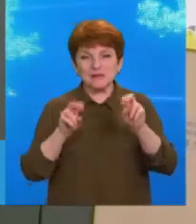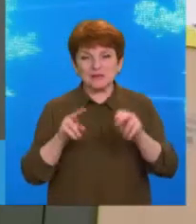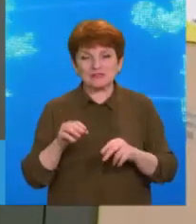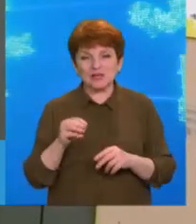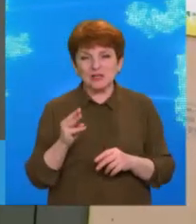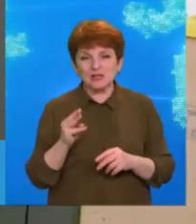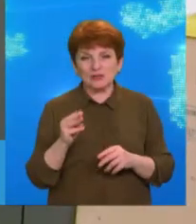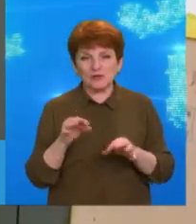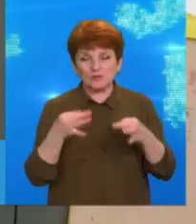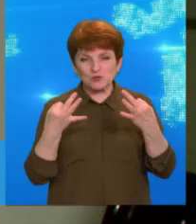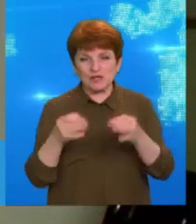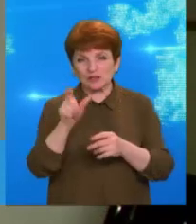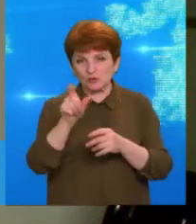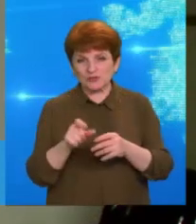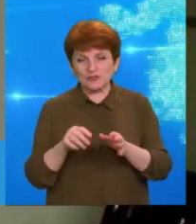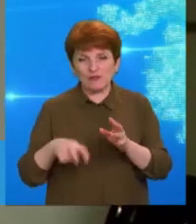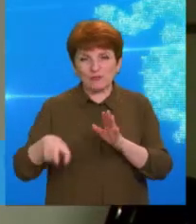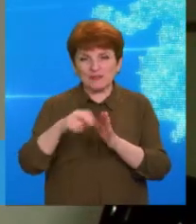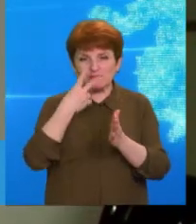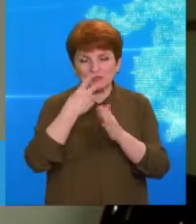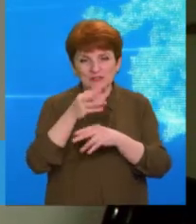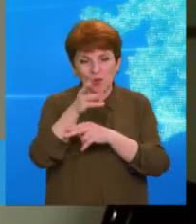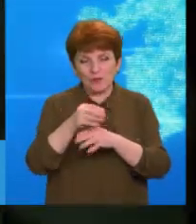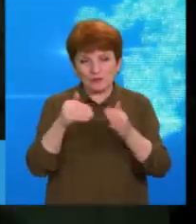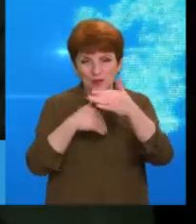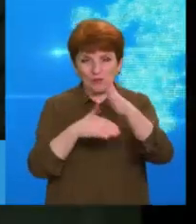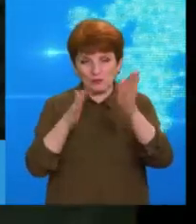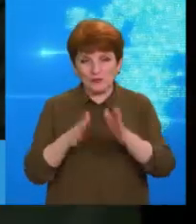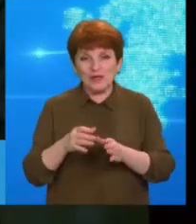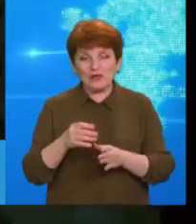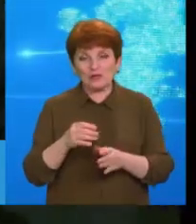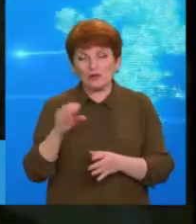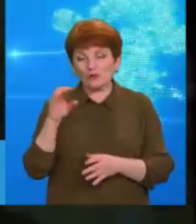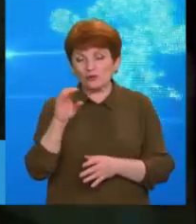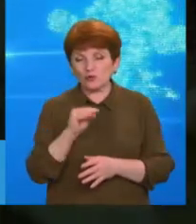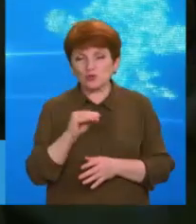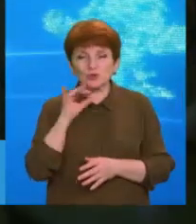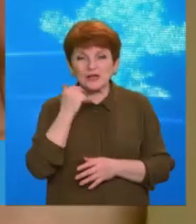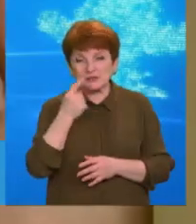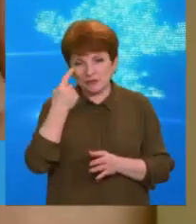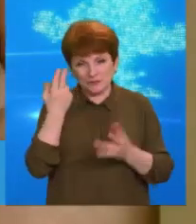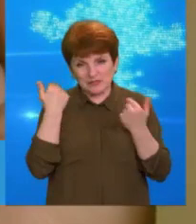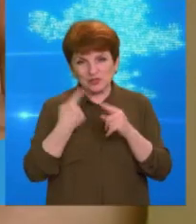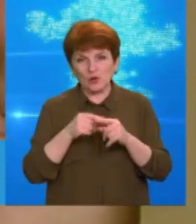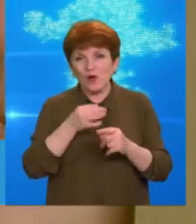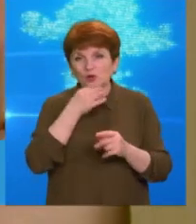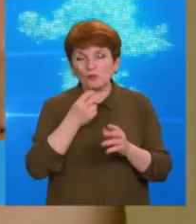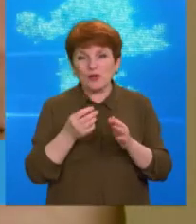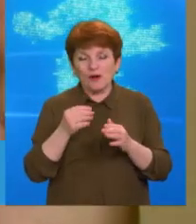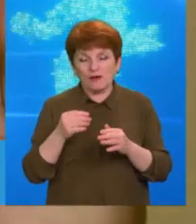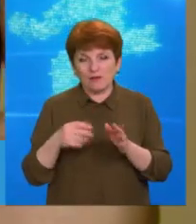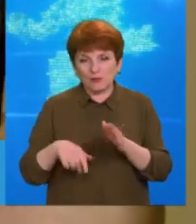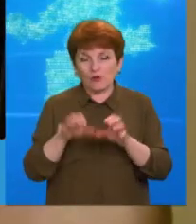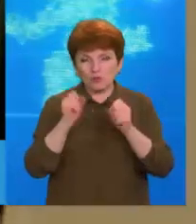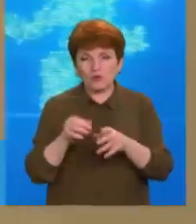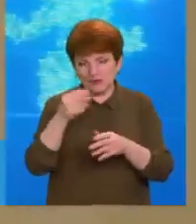Штатнов пускает курьера в подъезд благодаря видеодомофону. Южноуралец признается, еще месяц назад любой прохожий мог представиться